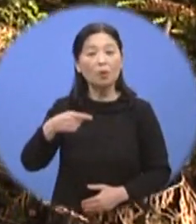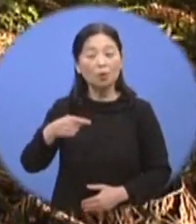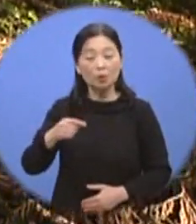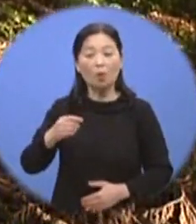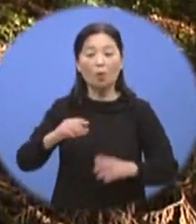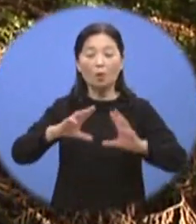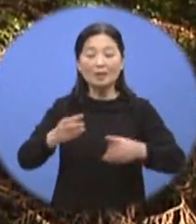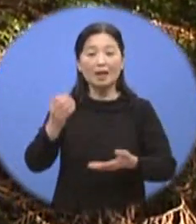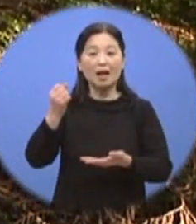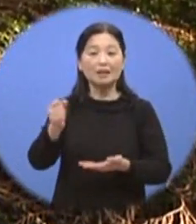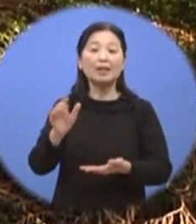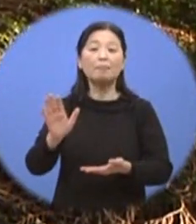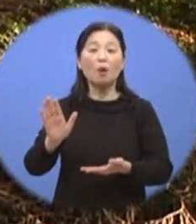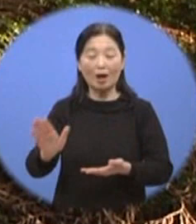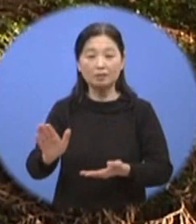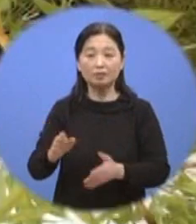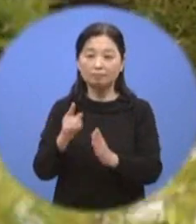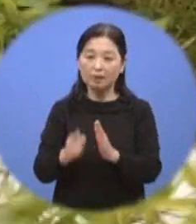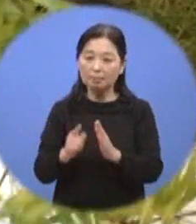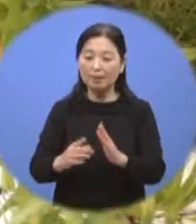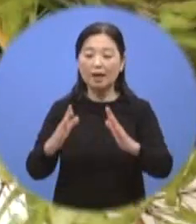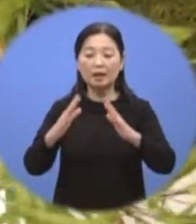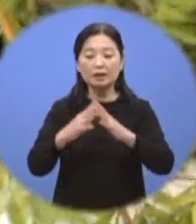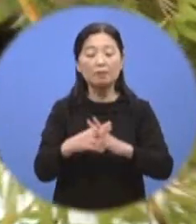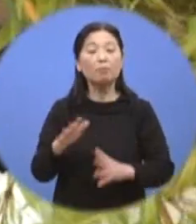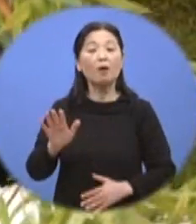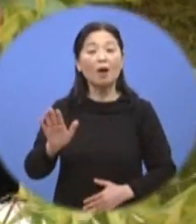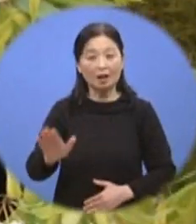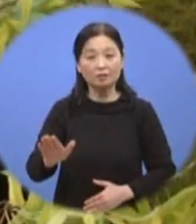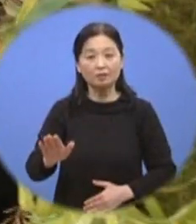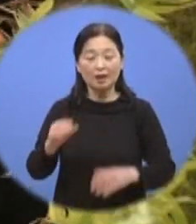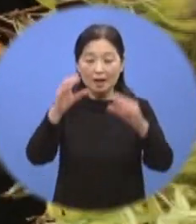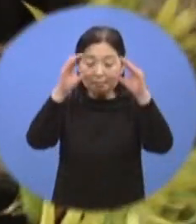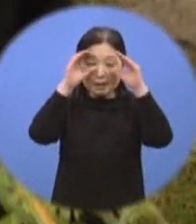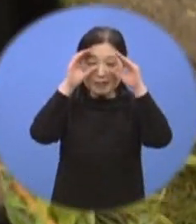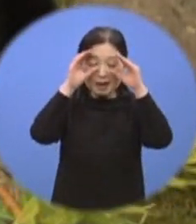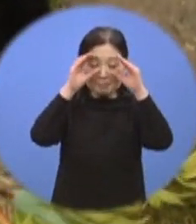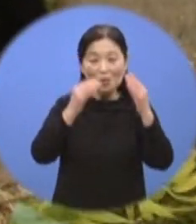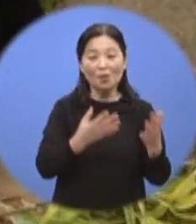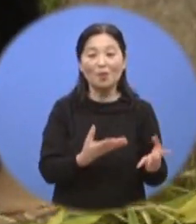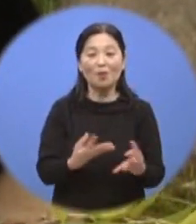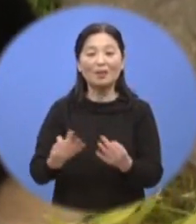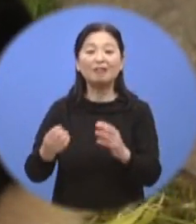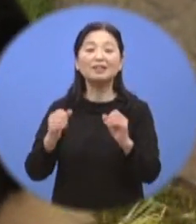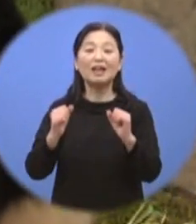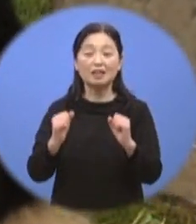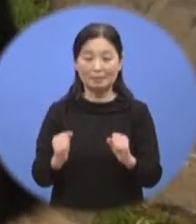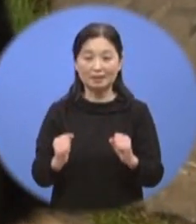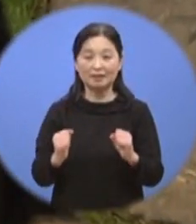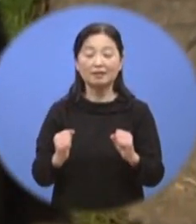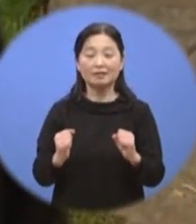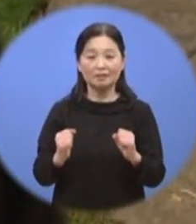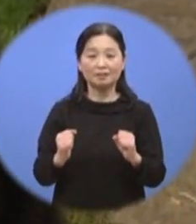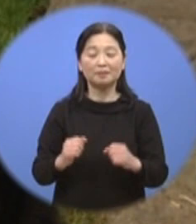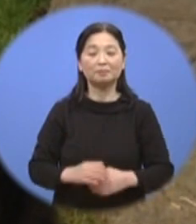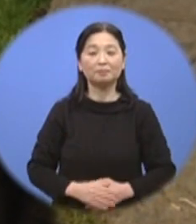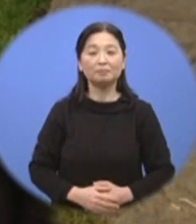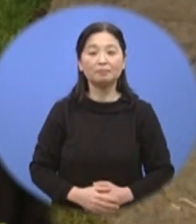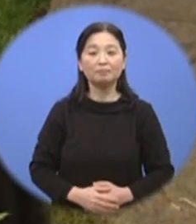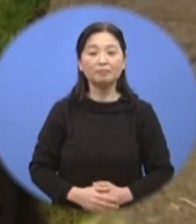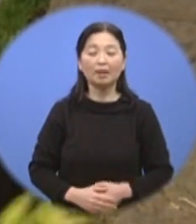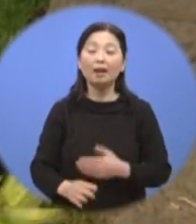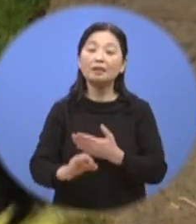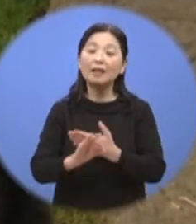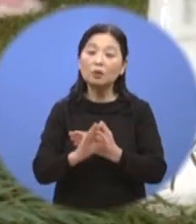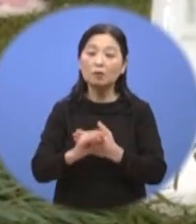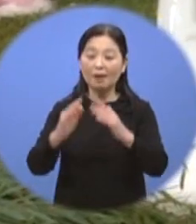から神社仏閣その他いっぱいあるし、白浜にアドベンチャーワールドでパンダもいっぱいいるというようなところでですね、例えば